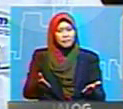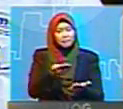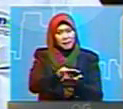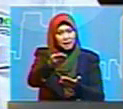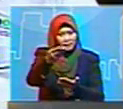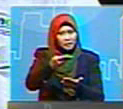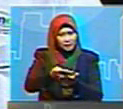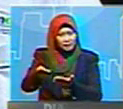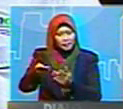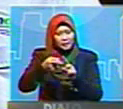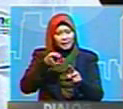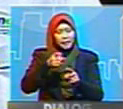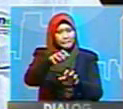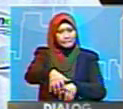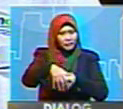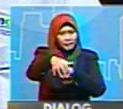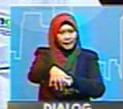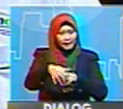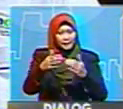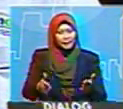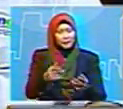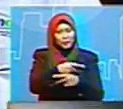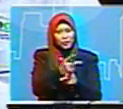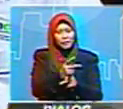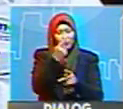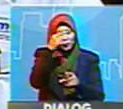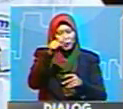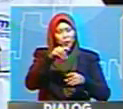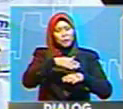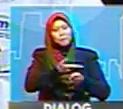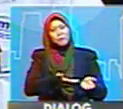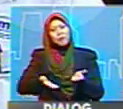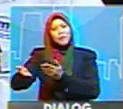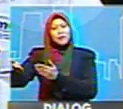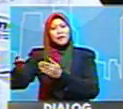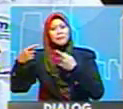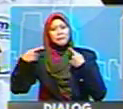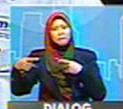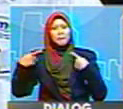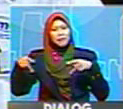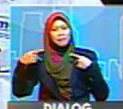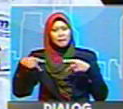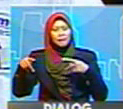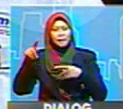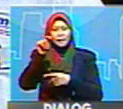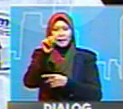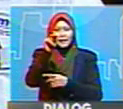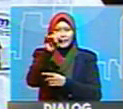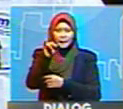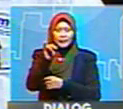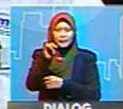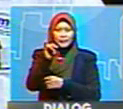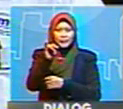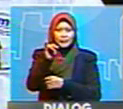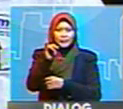daripada petani-petani membeli produk-produk petani untuk dibawa ke er pasar tani dan sebagainya ya er